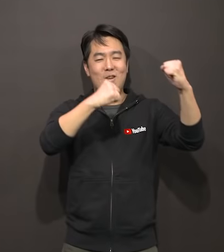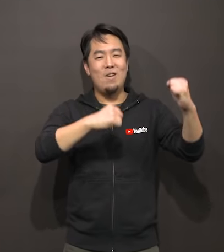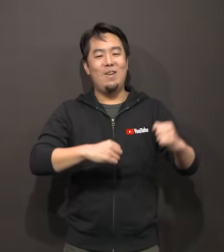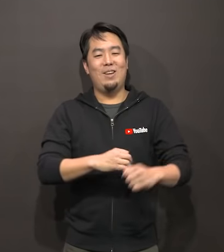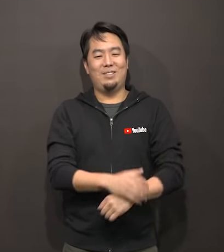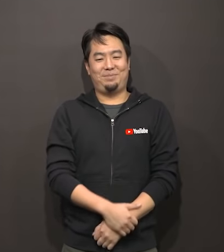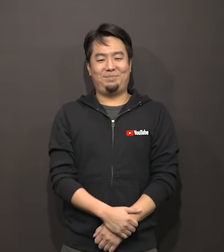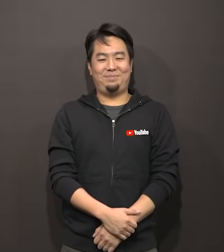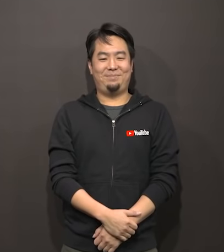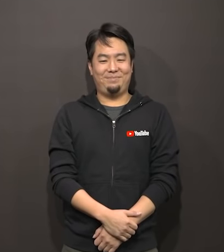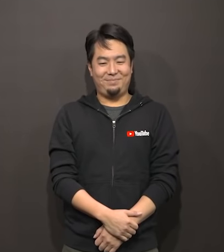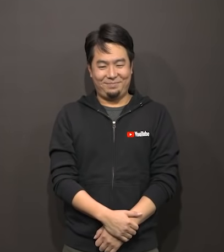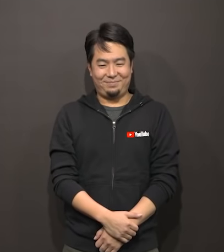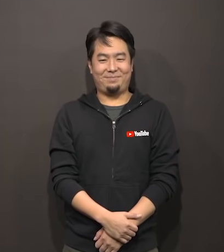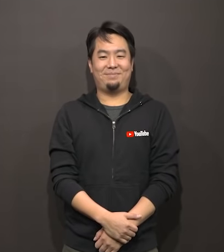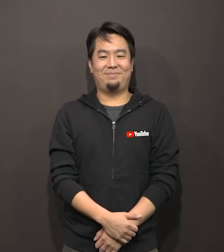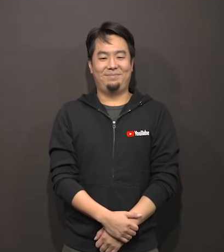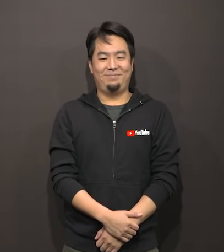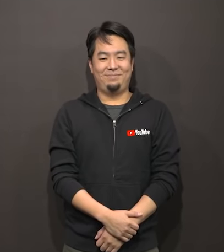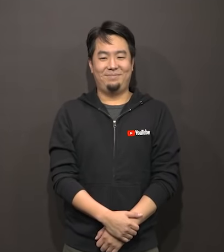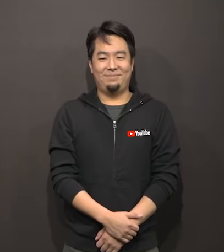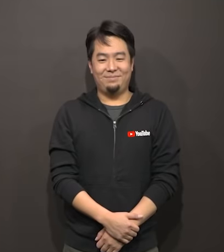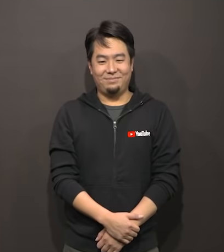よいしょー! うわっ!